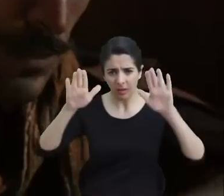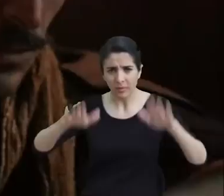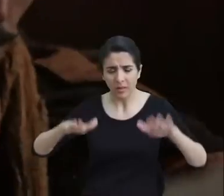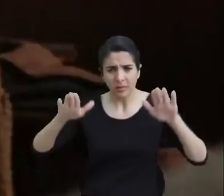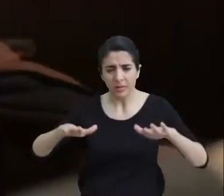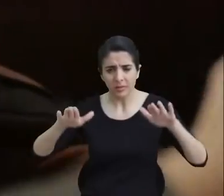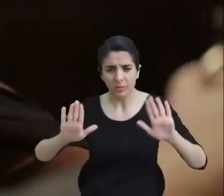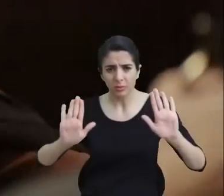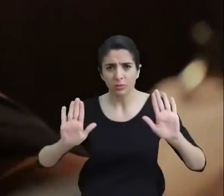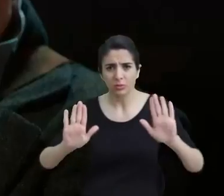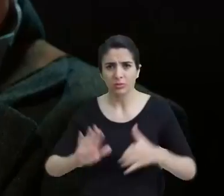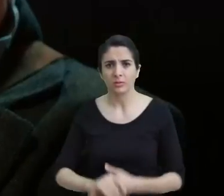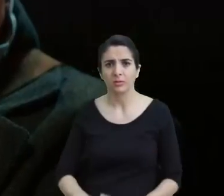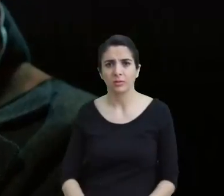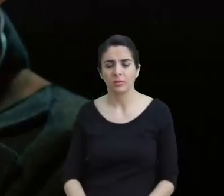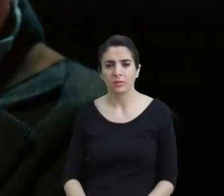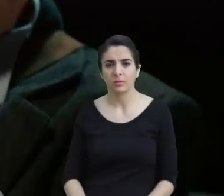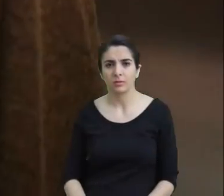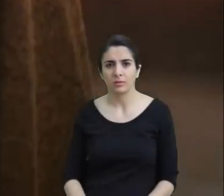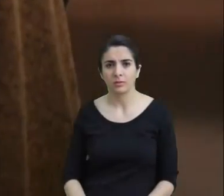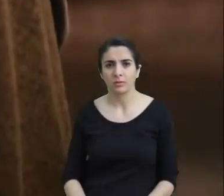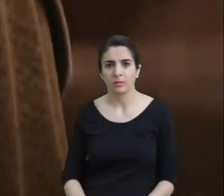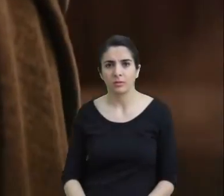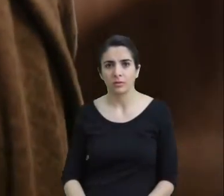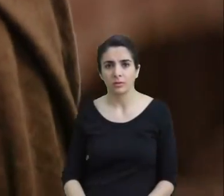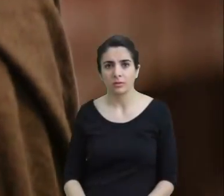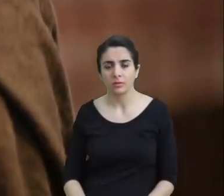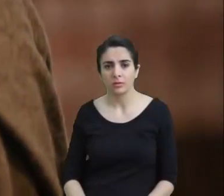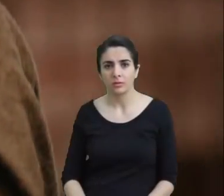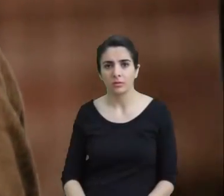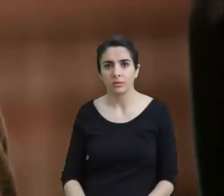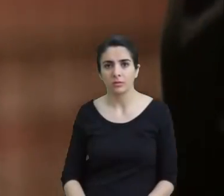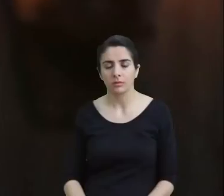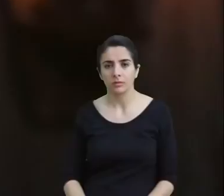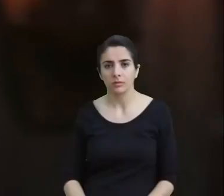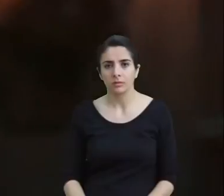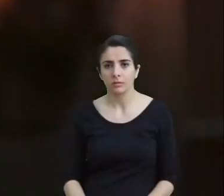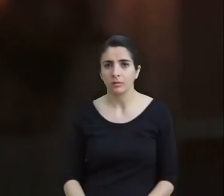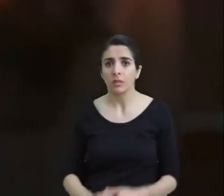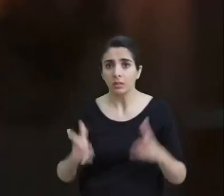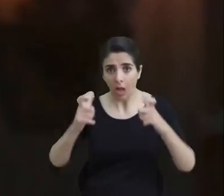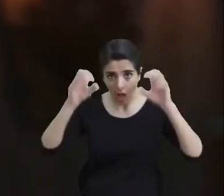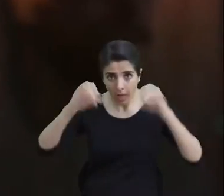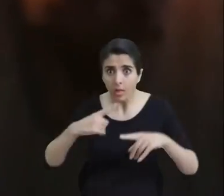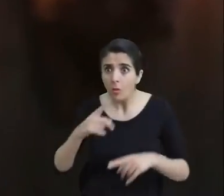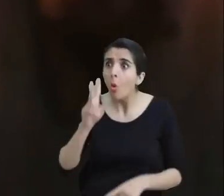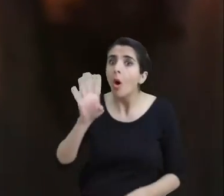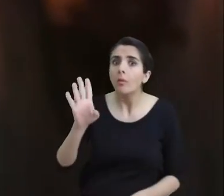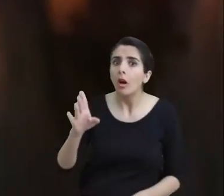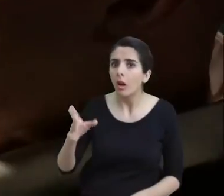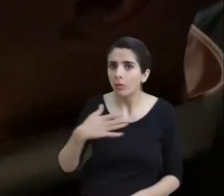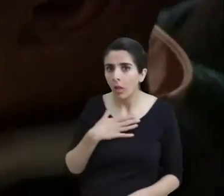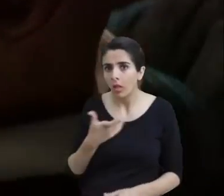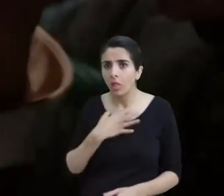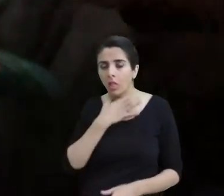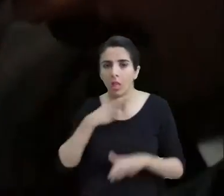İndirin silahları. Adamları kadar Artin de şaşkın. Bıyıklı kurşunlardan sakınmak için Artin'in arkasına iyice saklanmış. Oğlum indirin silahları. Görmüyorsunuz mu? Adam